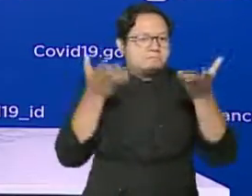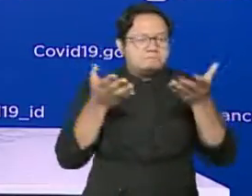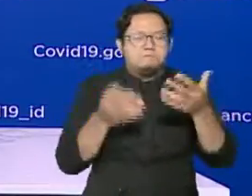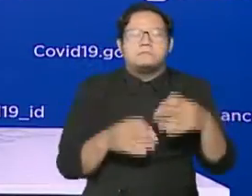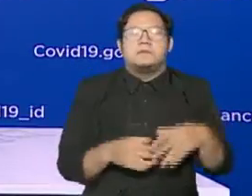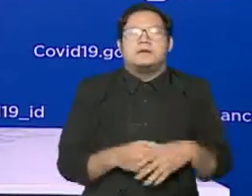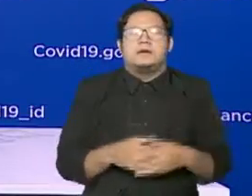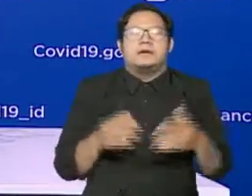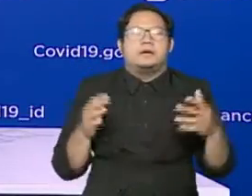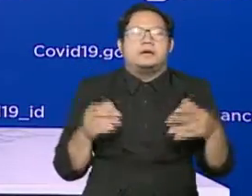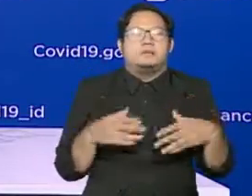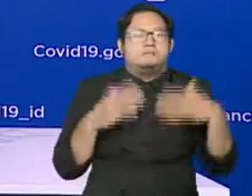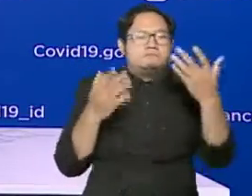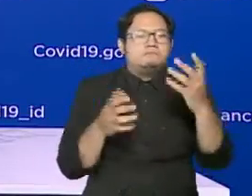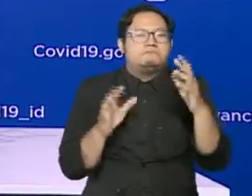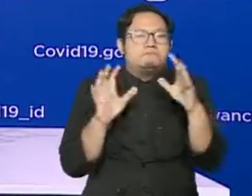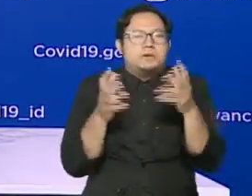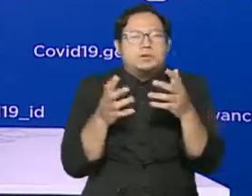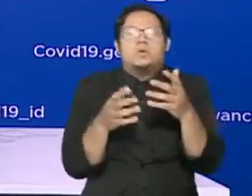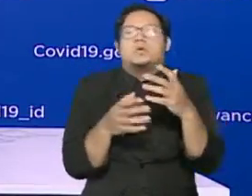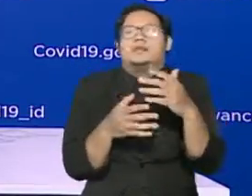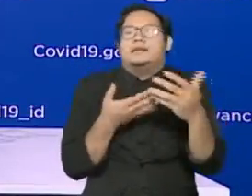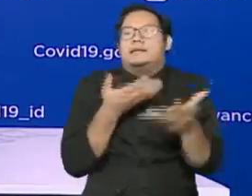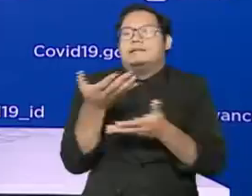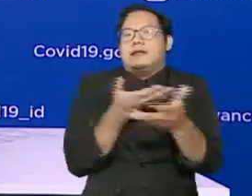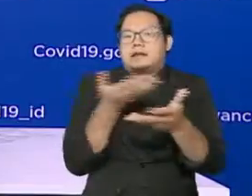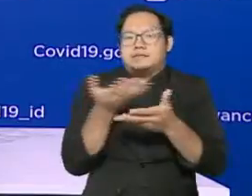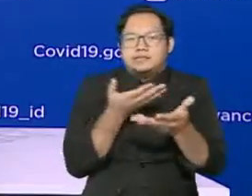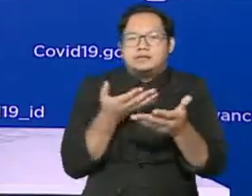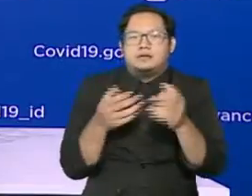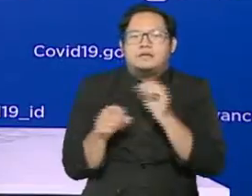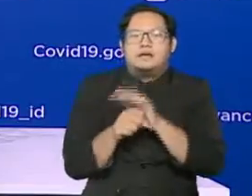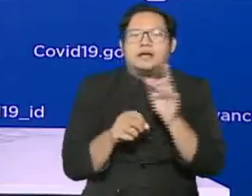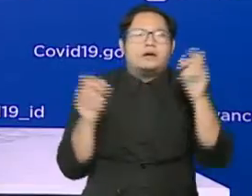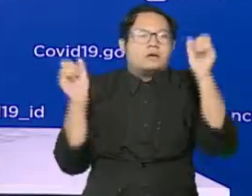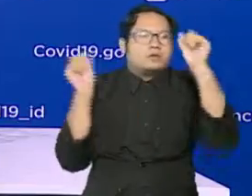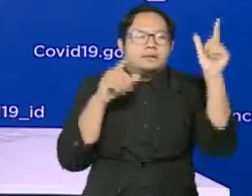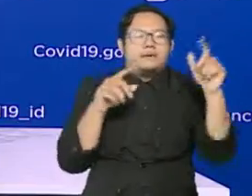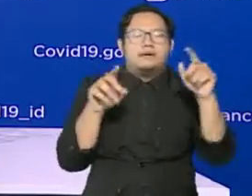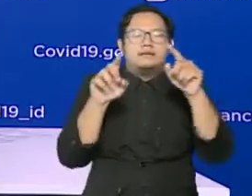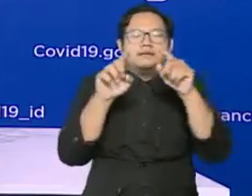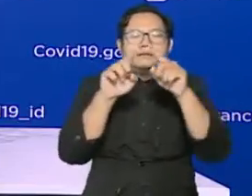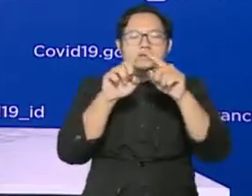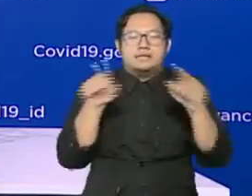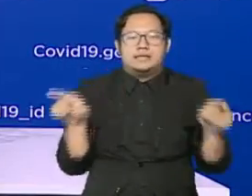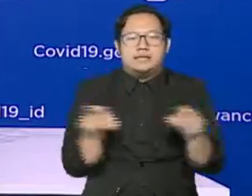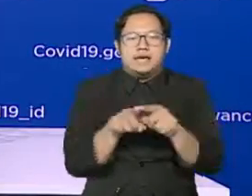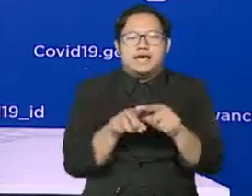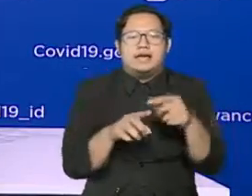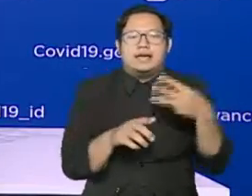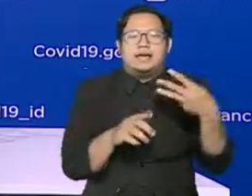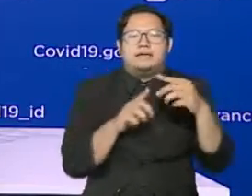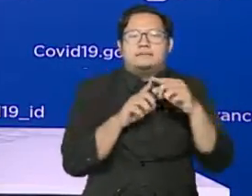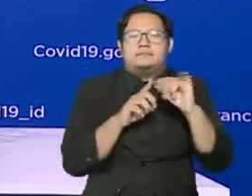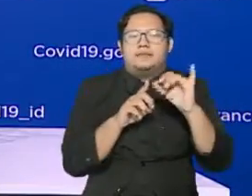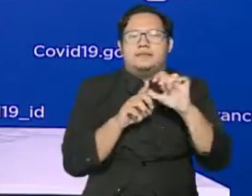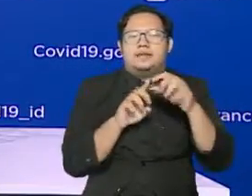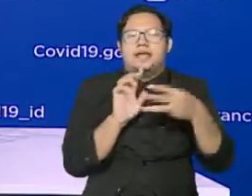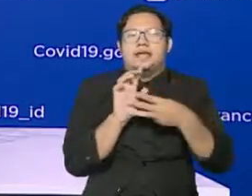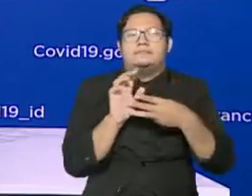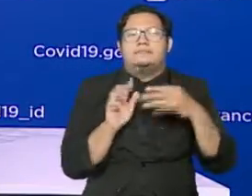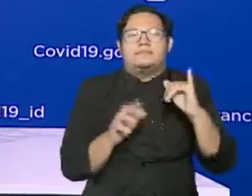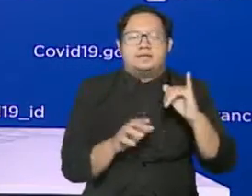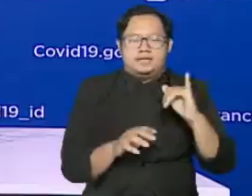faktor-faktor penularan covert 19 dalam sebuah konsep yang disebut Segitiga epidemic of it 19